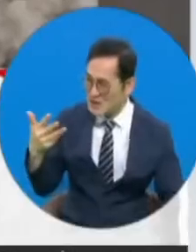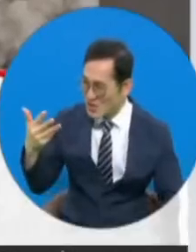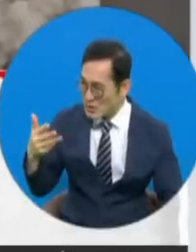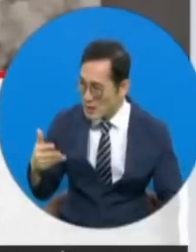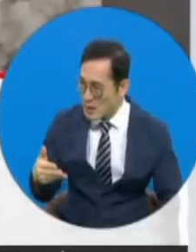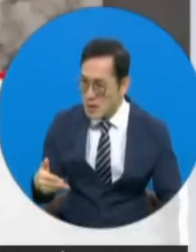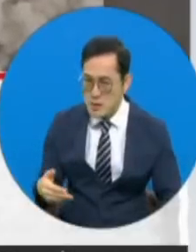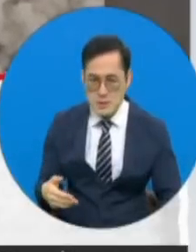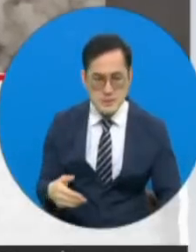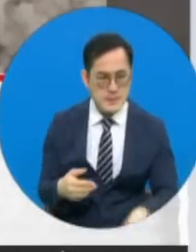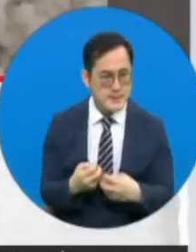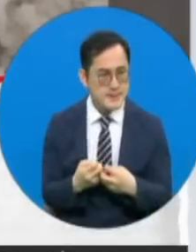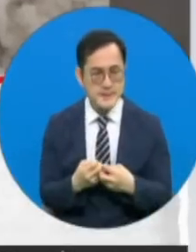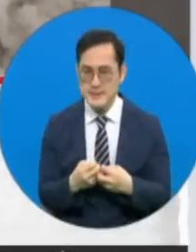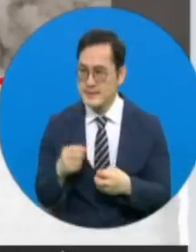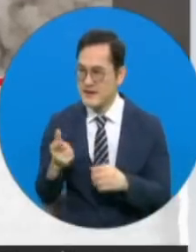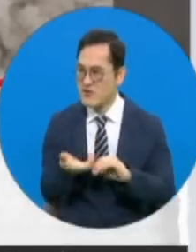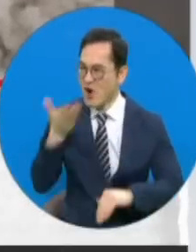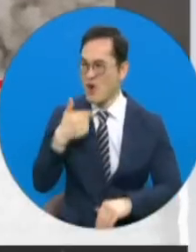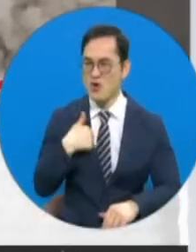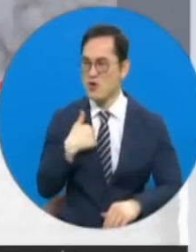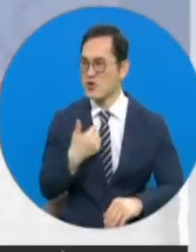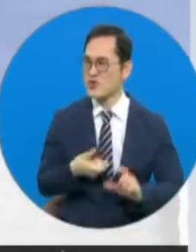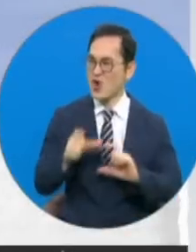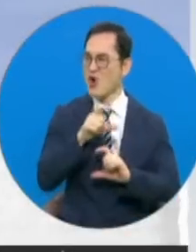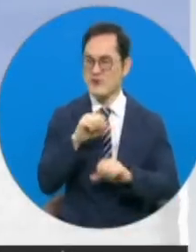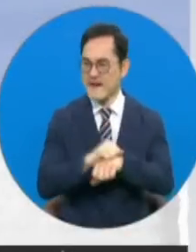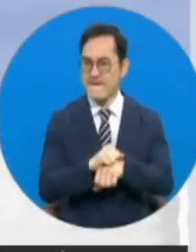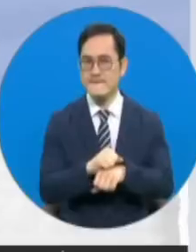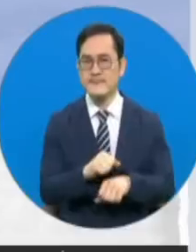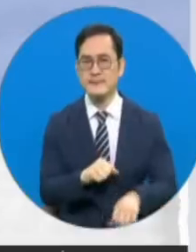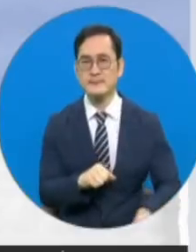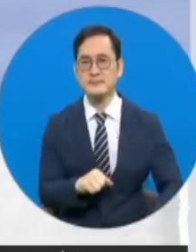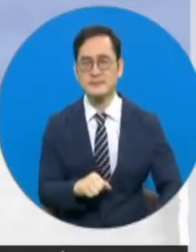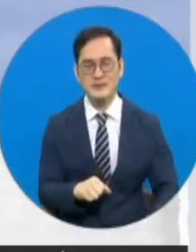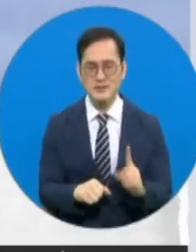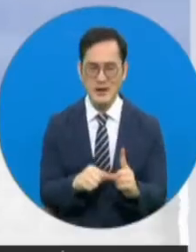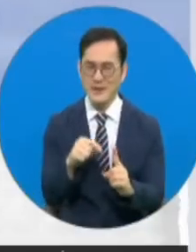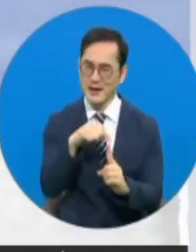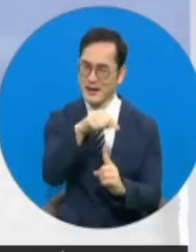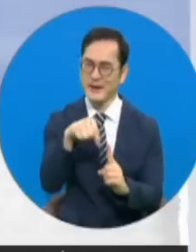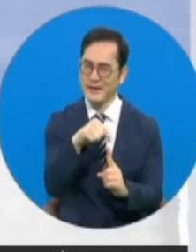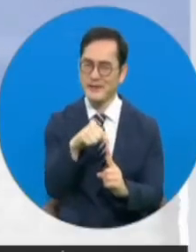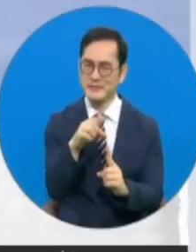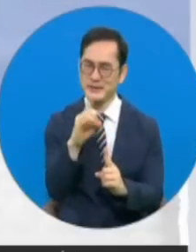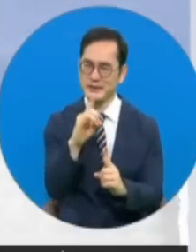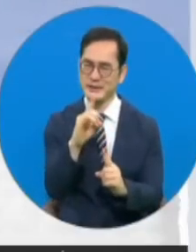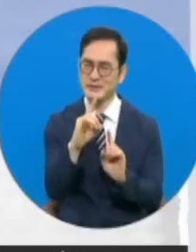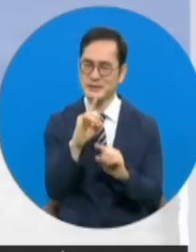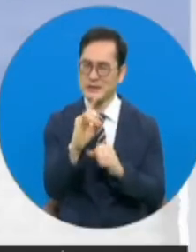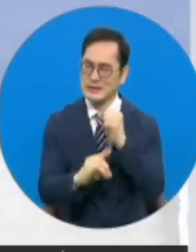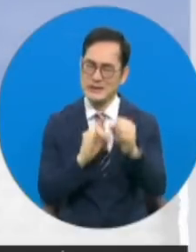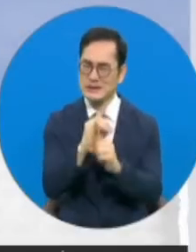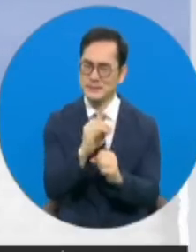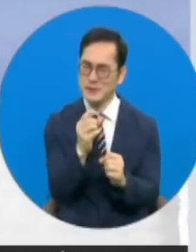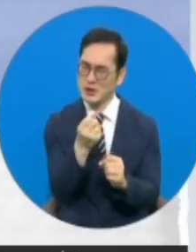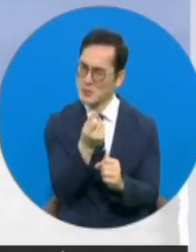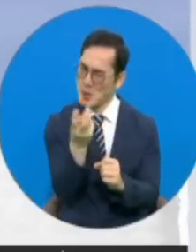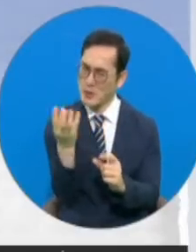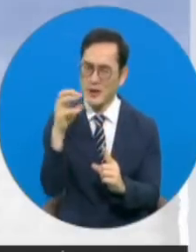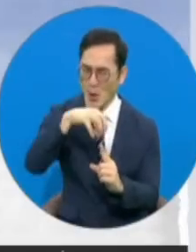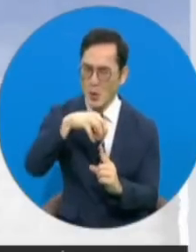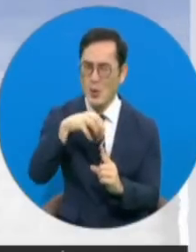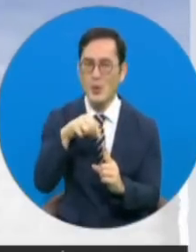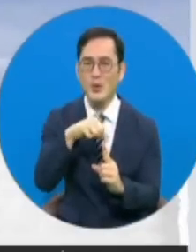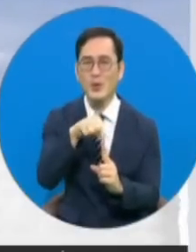위성을 넣거나 또는 하나의 위성을 롯데 굉장히 그 고성능의 규모도 크고 여러가지 기능을 보유한 첨단의 성능을